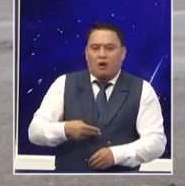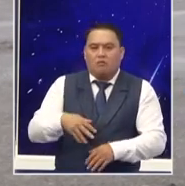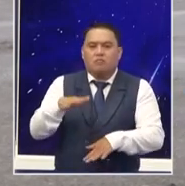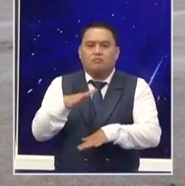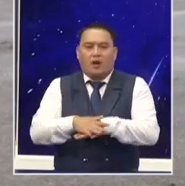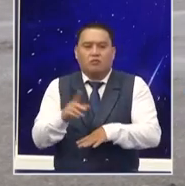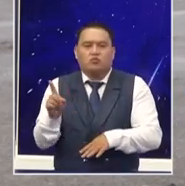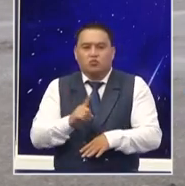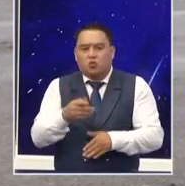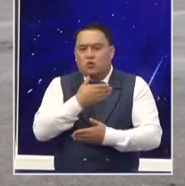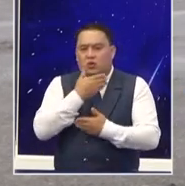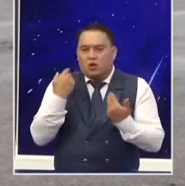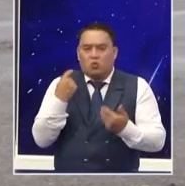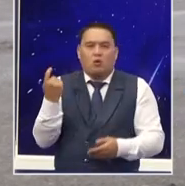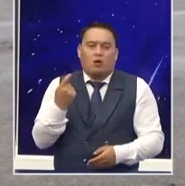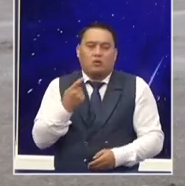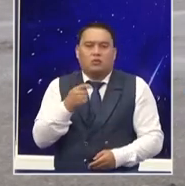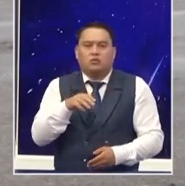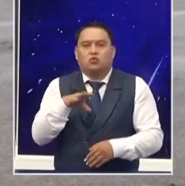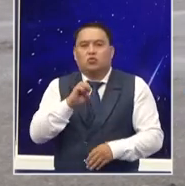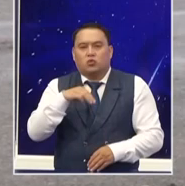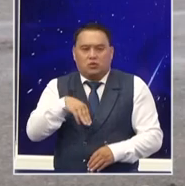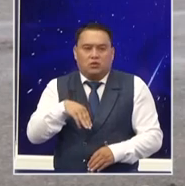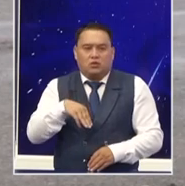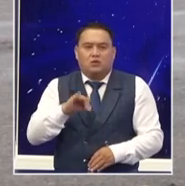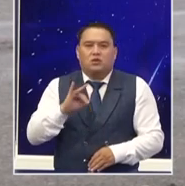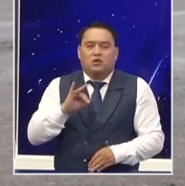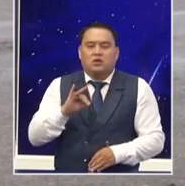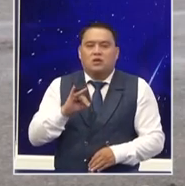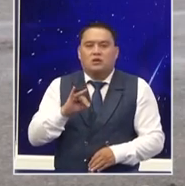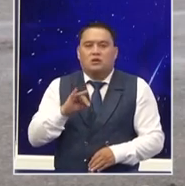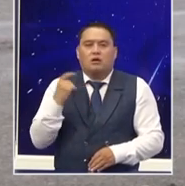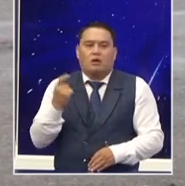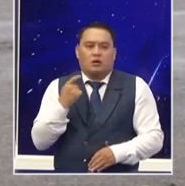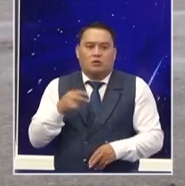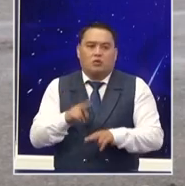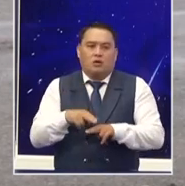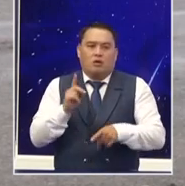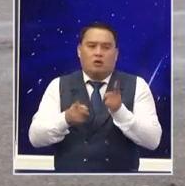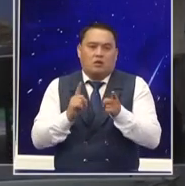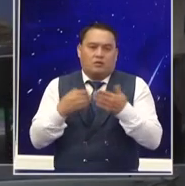уровня о наличии у автовладельца счета. И вот оригинал удостоверения личности.